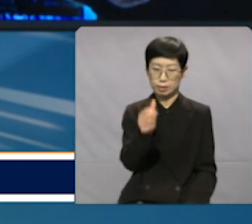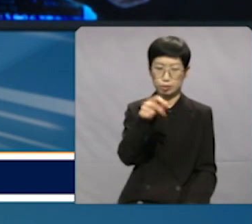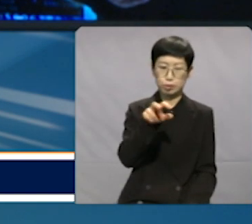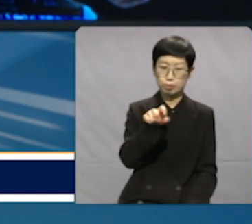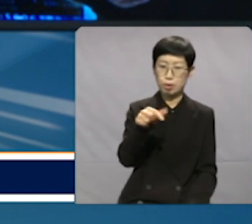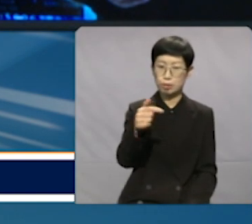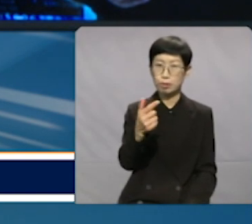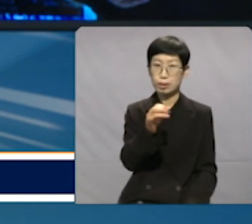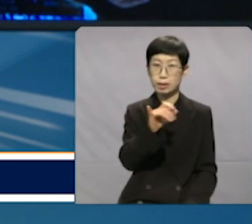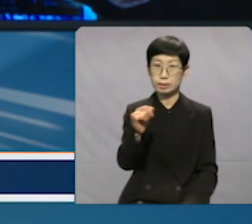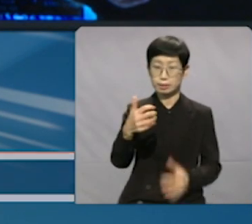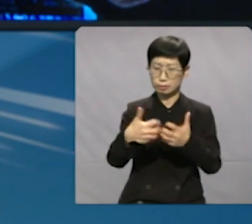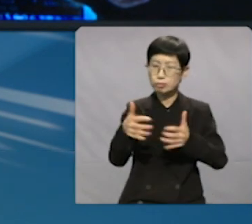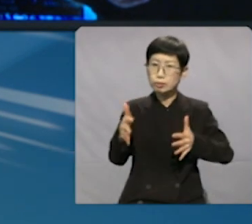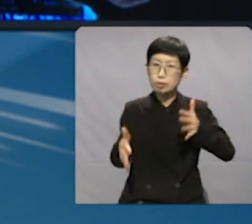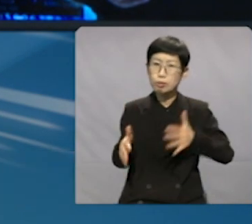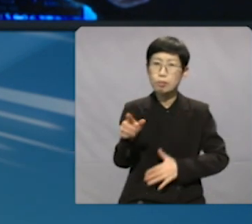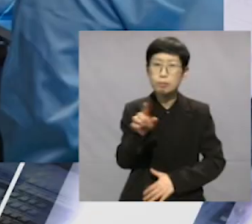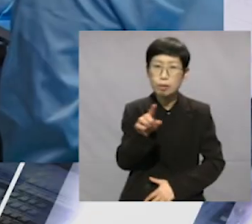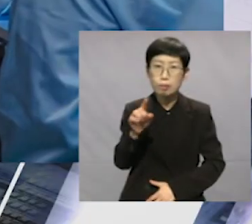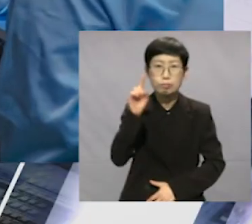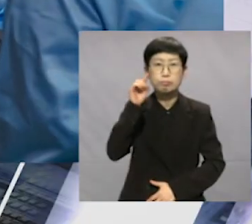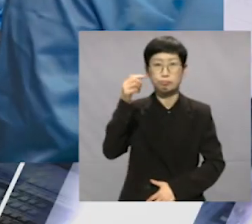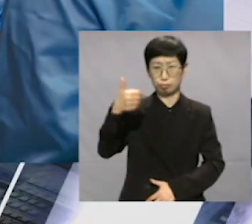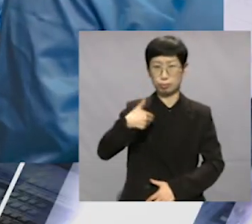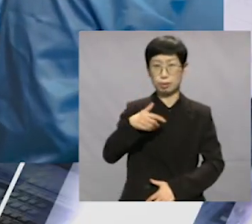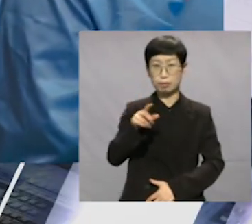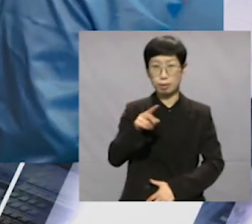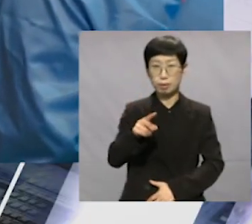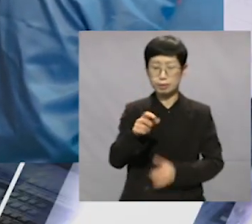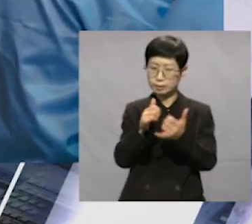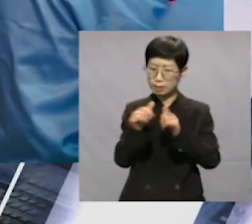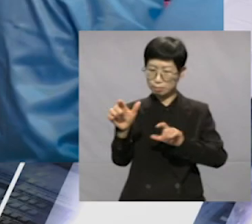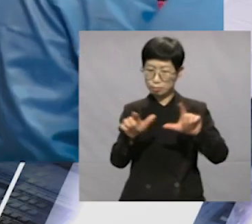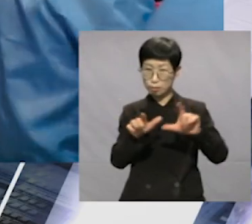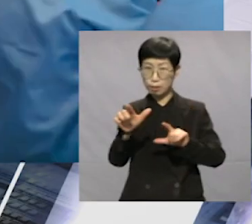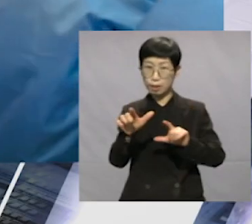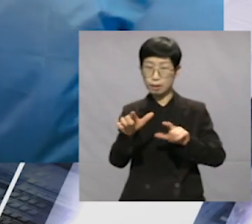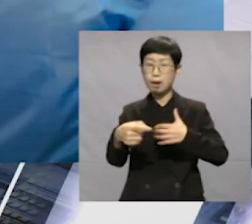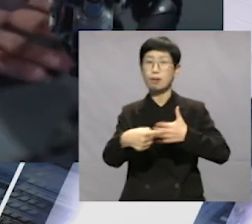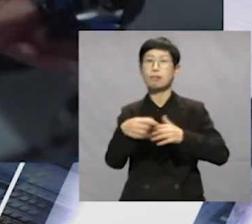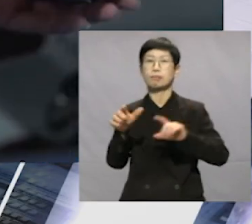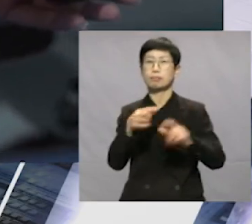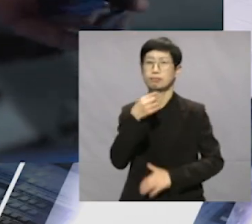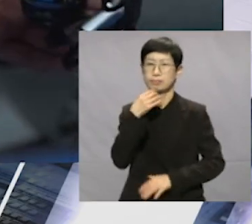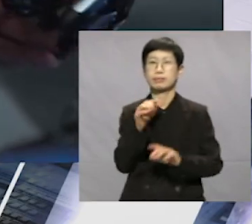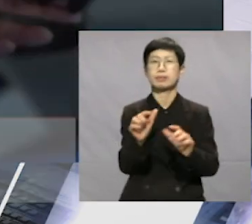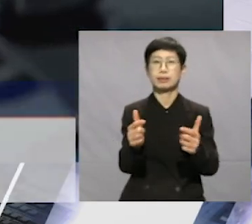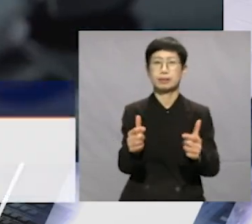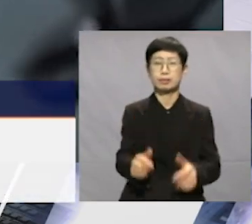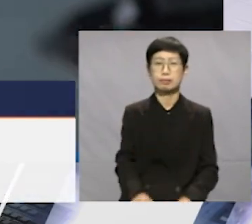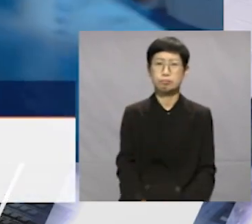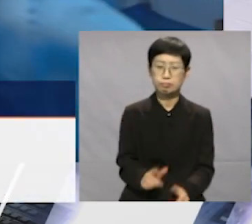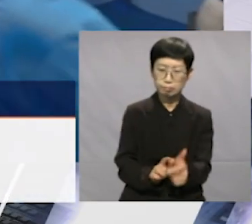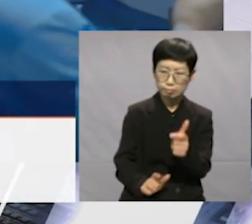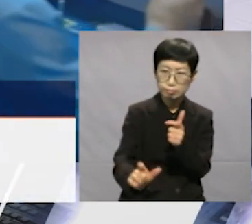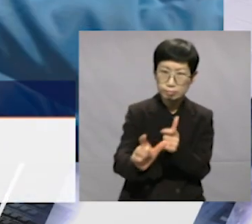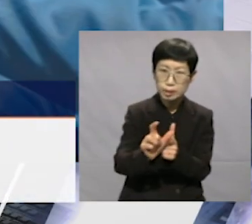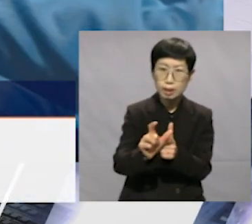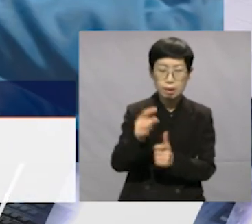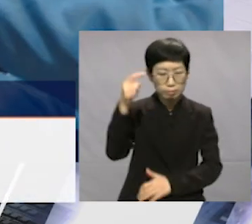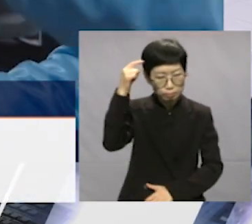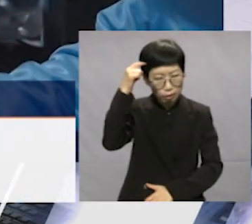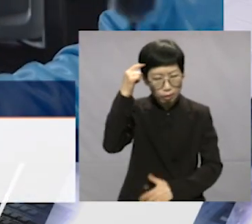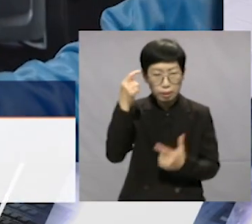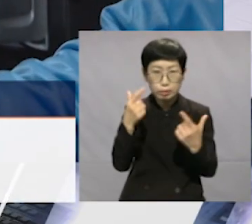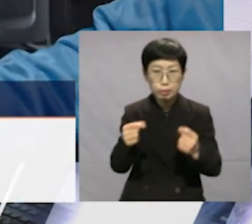로봇이 뭐냐고 이제 보통 사람들이 많이 묻는데 예. 단순히 인간의 형상을 한 것만이 갖다가 의미하지는 않습니다. 네네. 거기에는 이제 두뇌